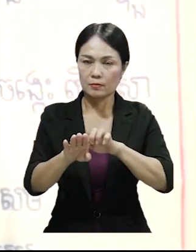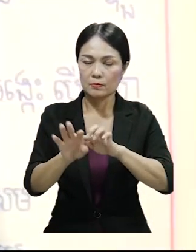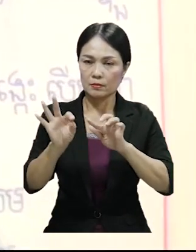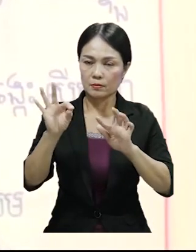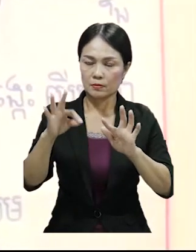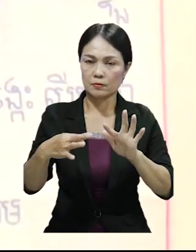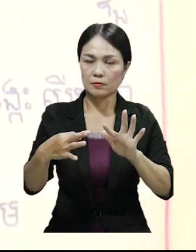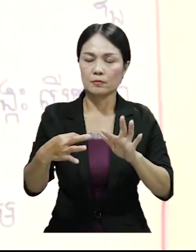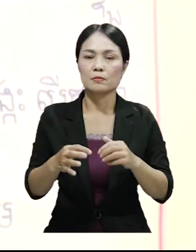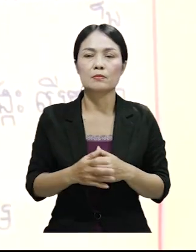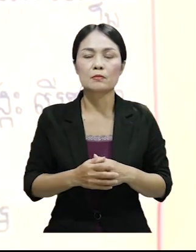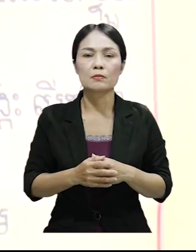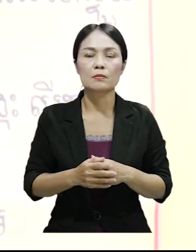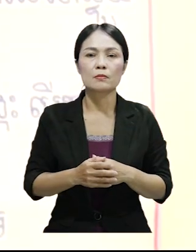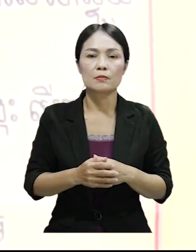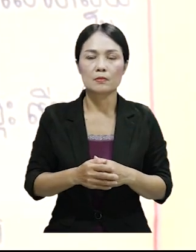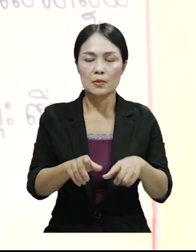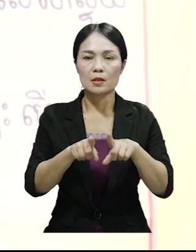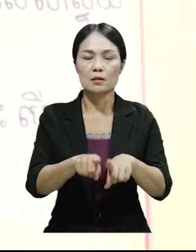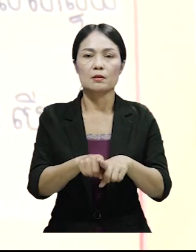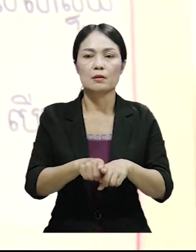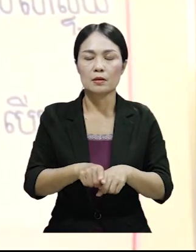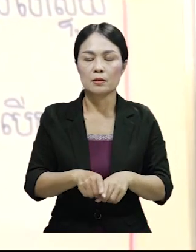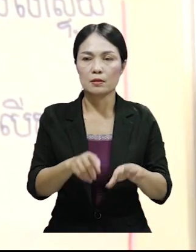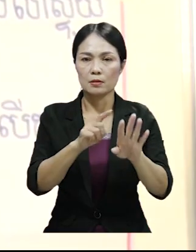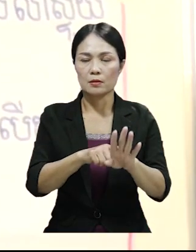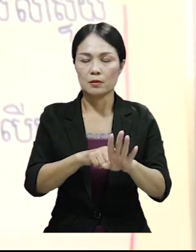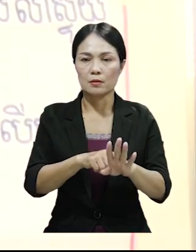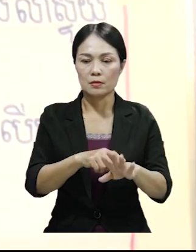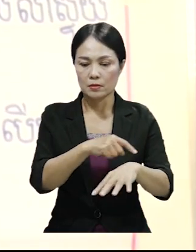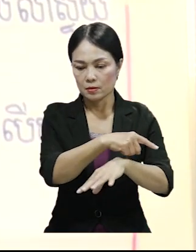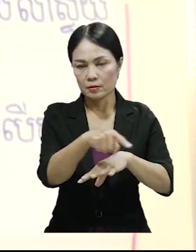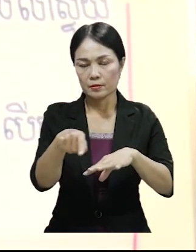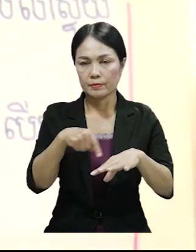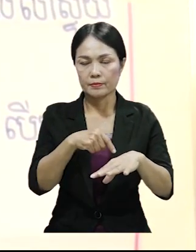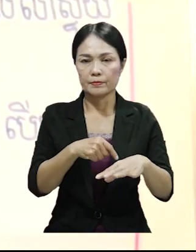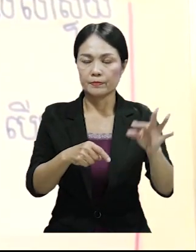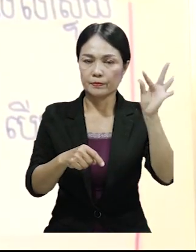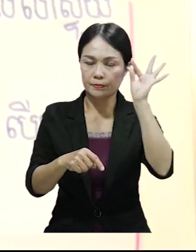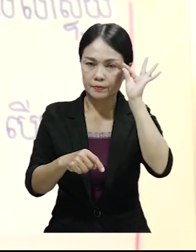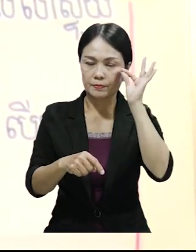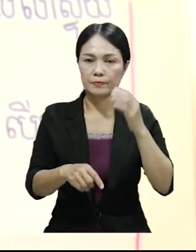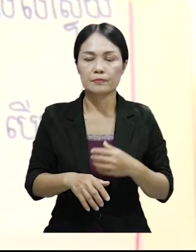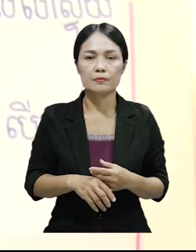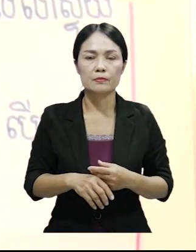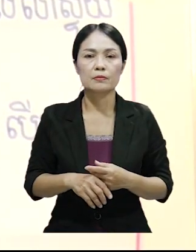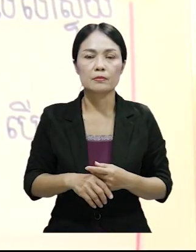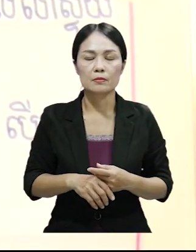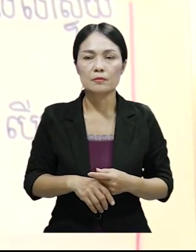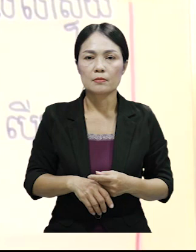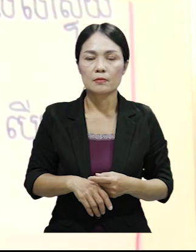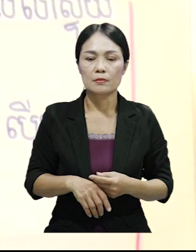ជីបចូលក្នុងព្រមគ្នាជាមួយដៃឆ្វេងវិលវង់ត្រឹមចុងចិញ្ចើមច